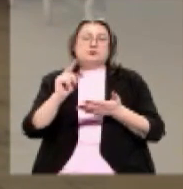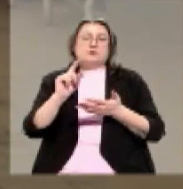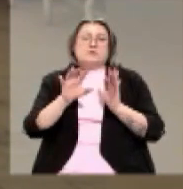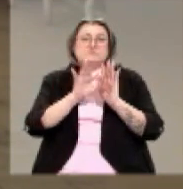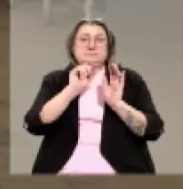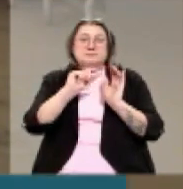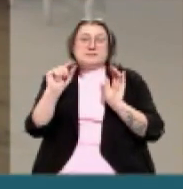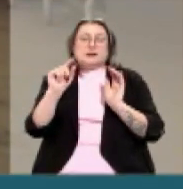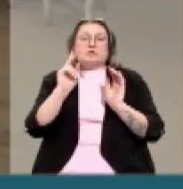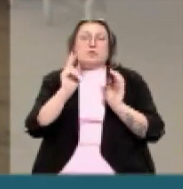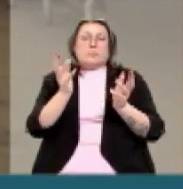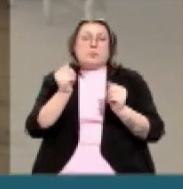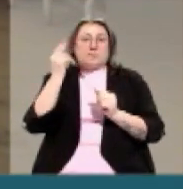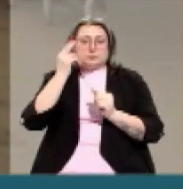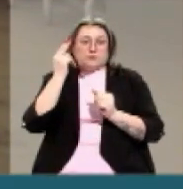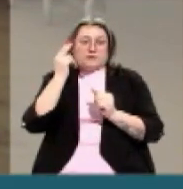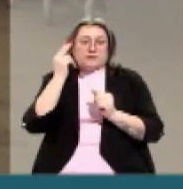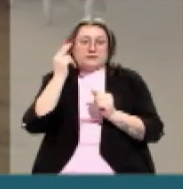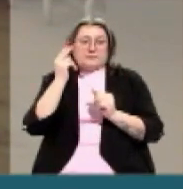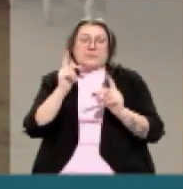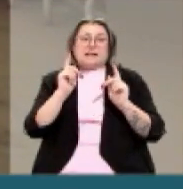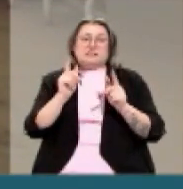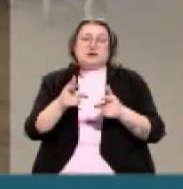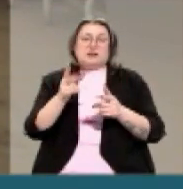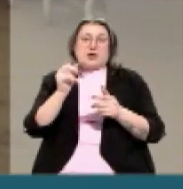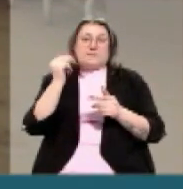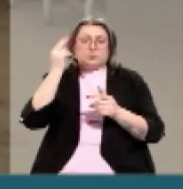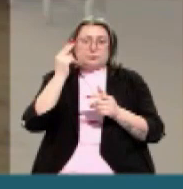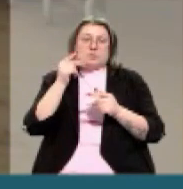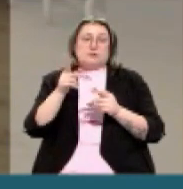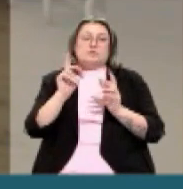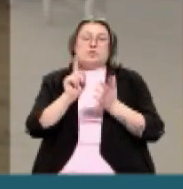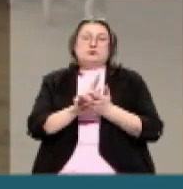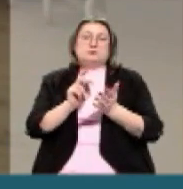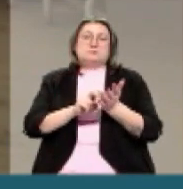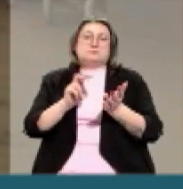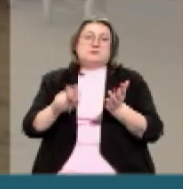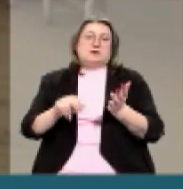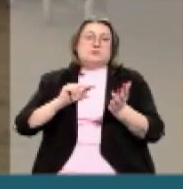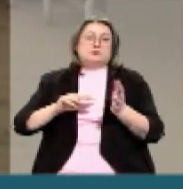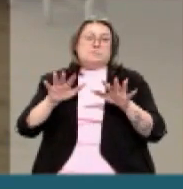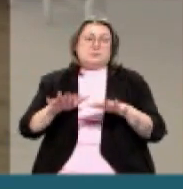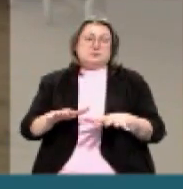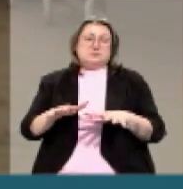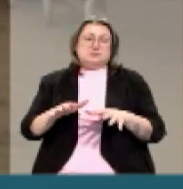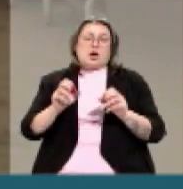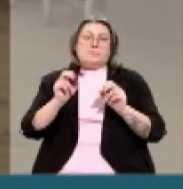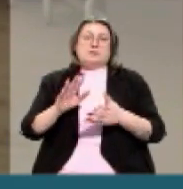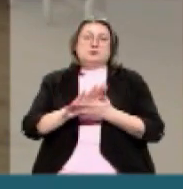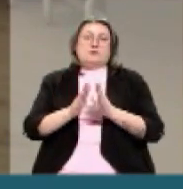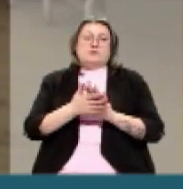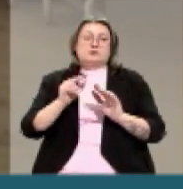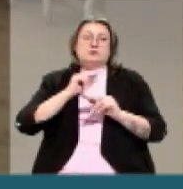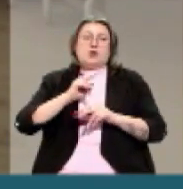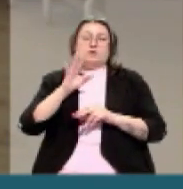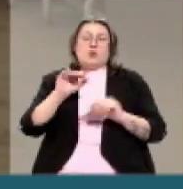тот, кто получает пособие, то есть соглашается на пособие, он должен покинуть рабочее место с вредными и опасными условиями труда,